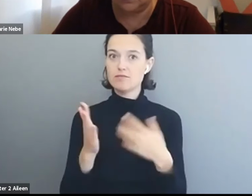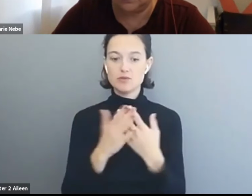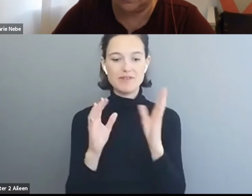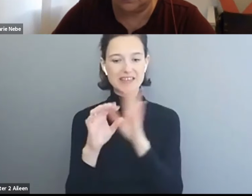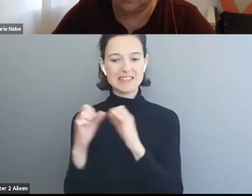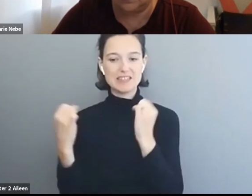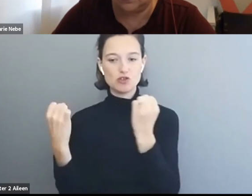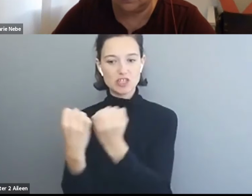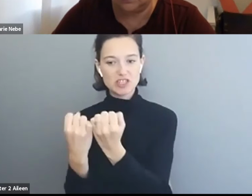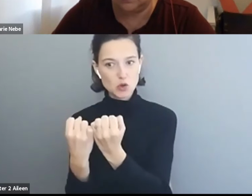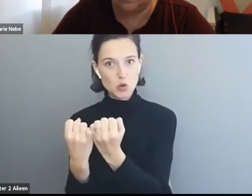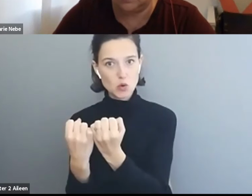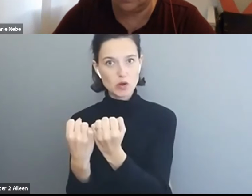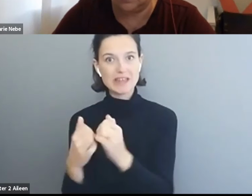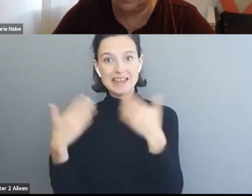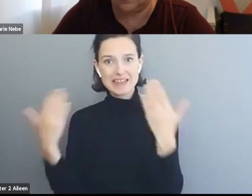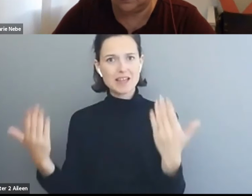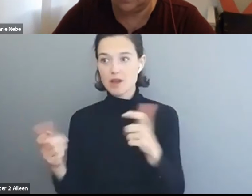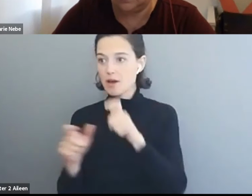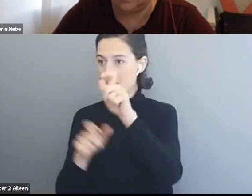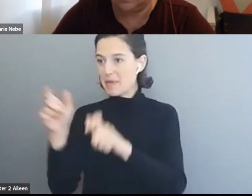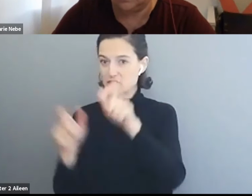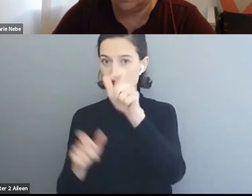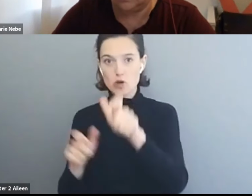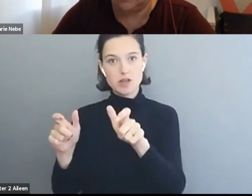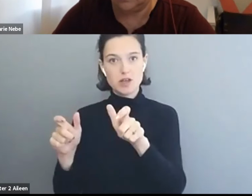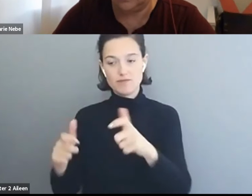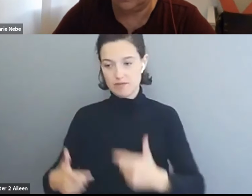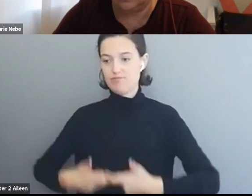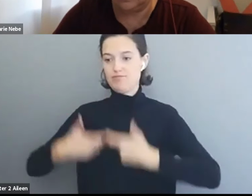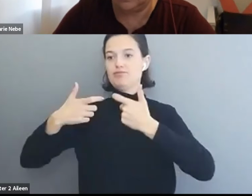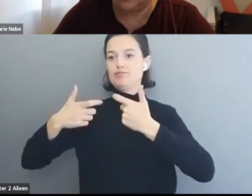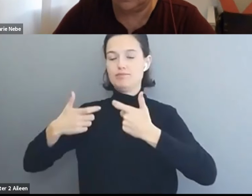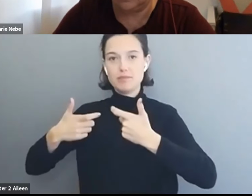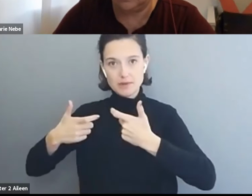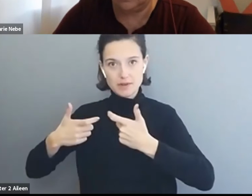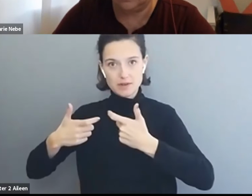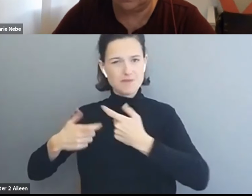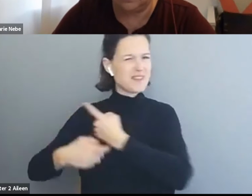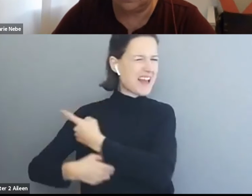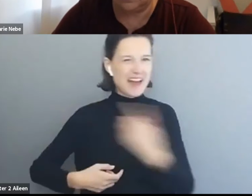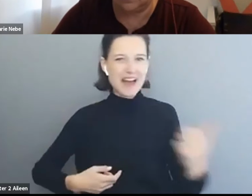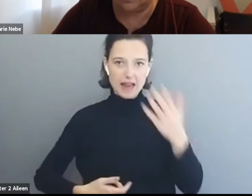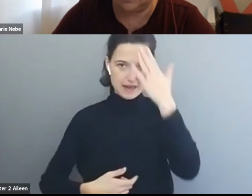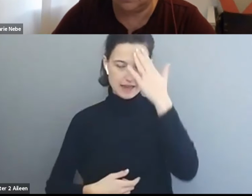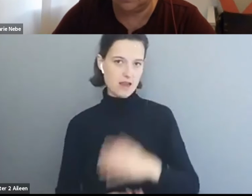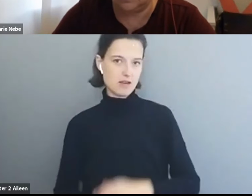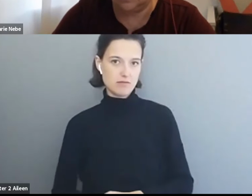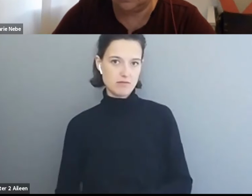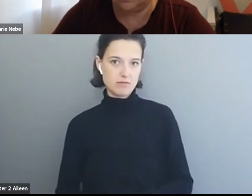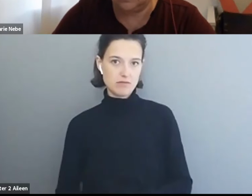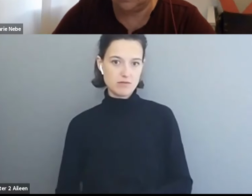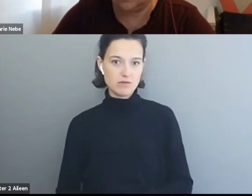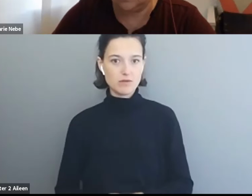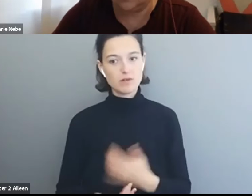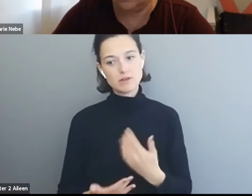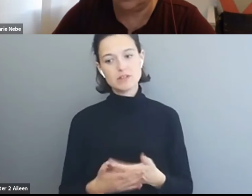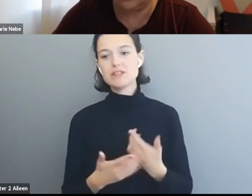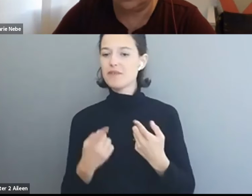ne, die erleben wir alle. Und dass es auch eine andere Art vom